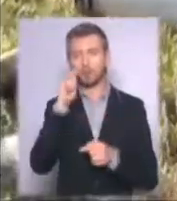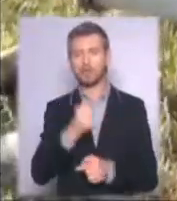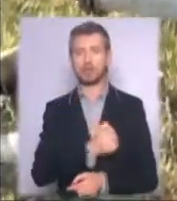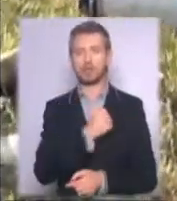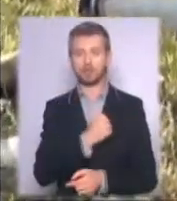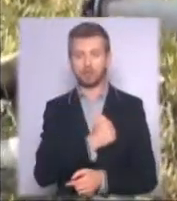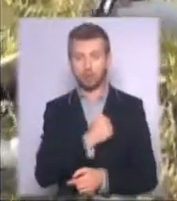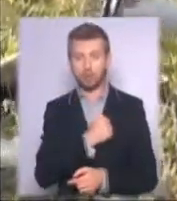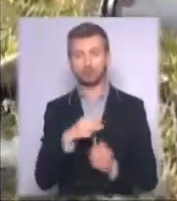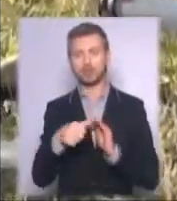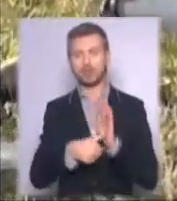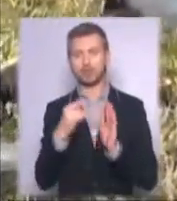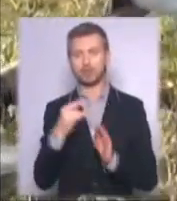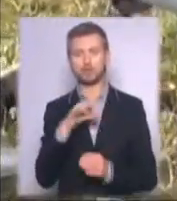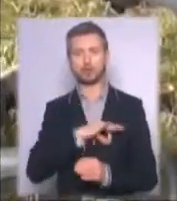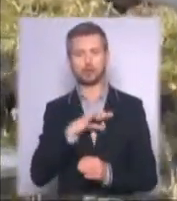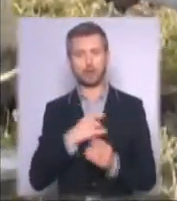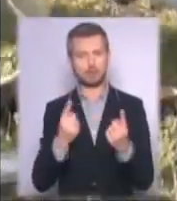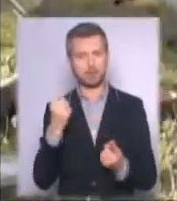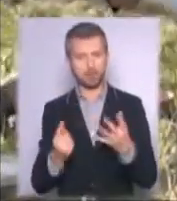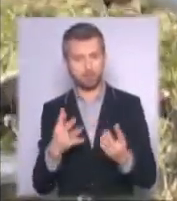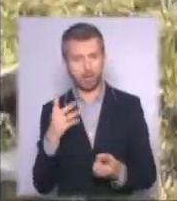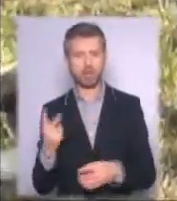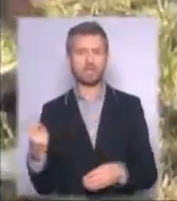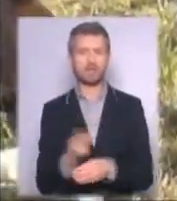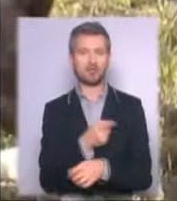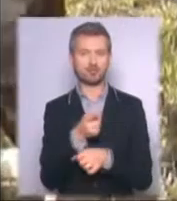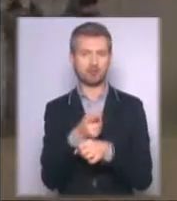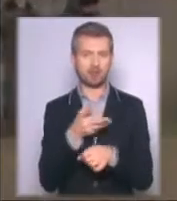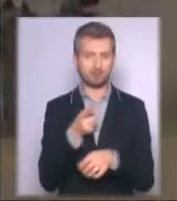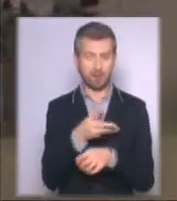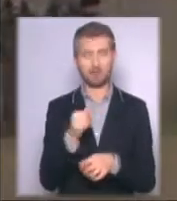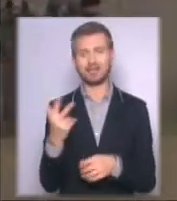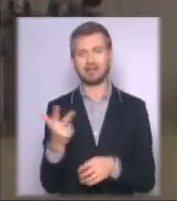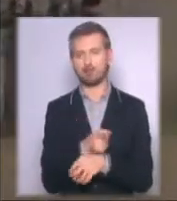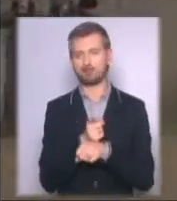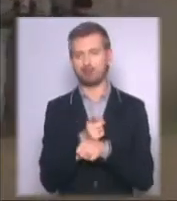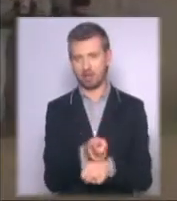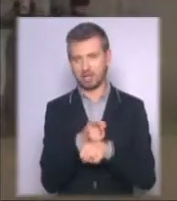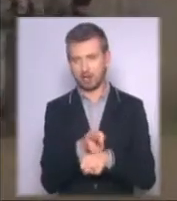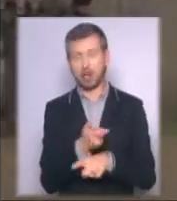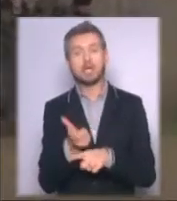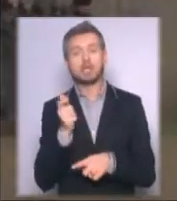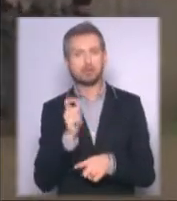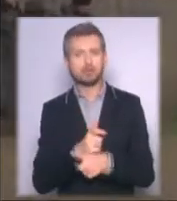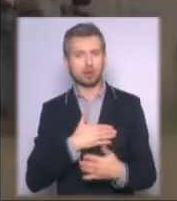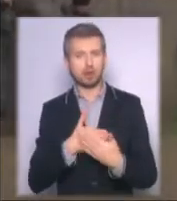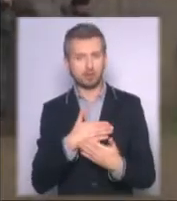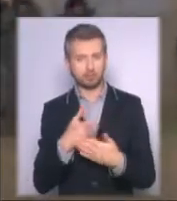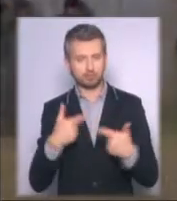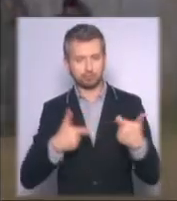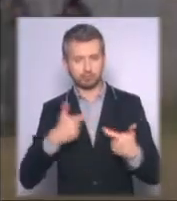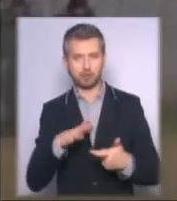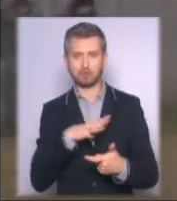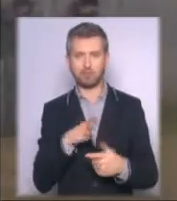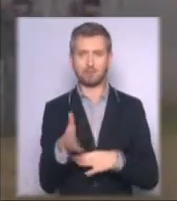вони 16 разів застосували міномети, 2 гармати і 3 танки. Найбільш активні перестрілки тривали на Маріупольському напрямку біля